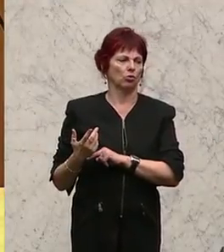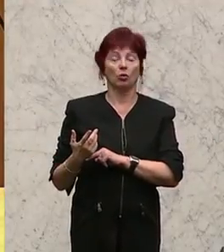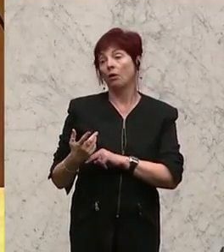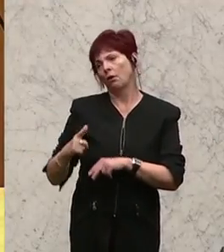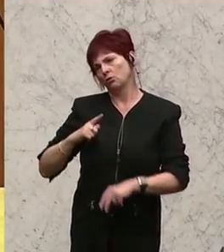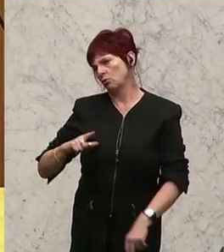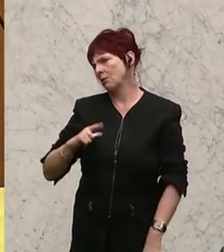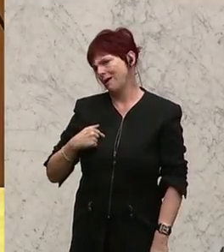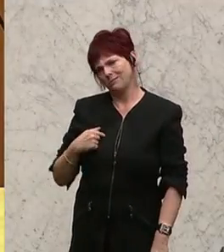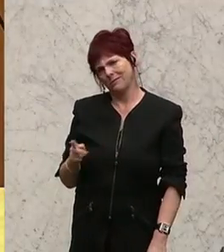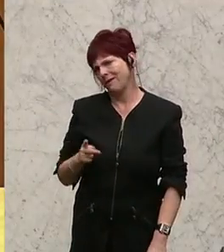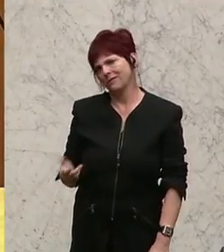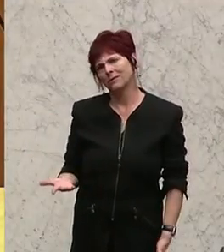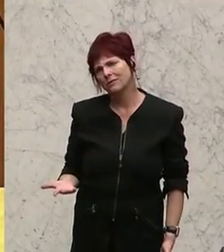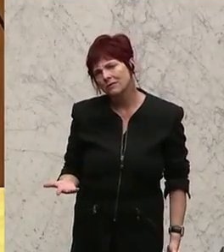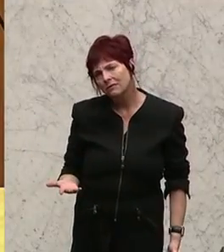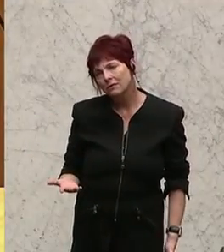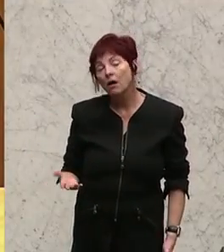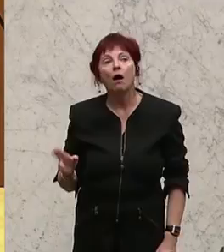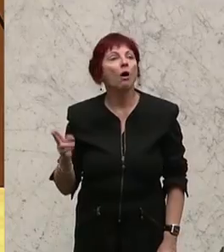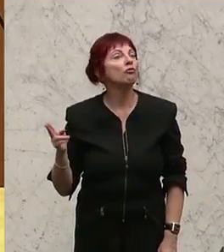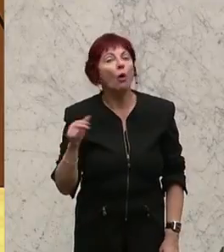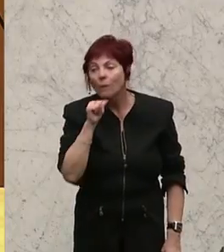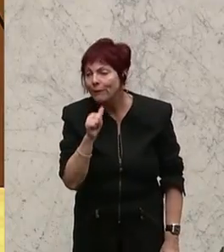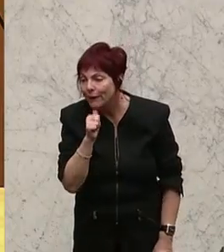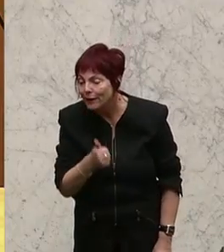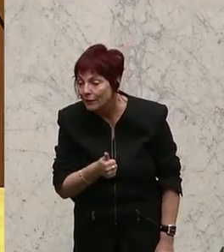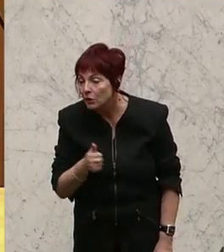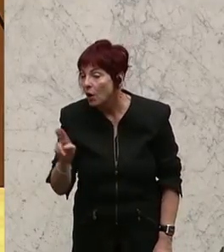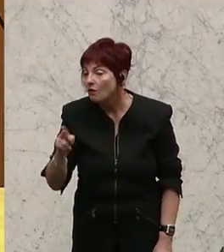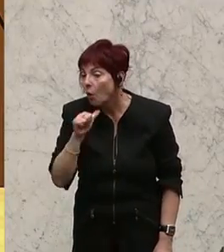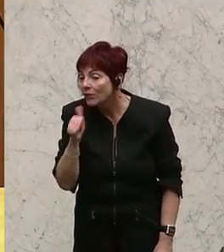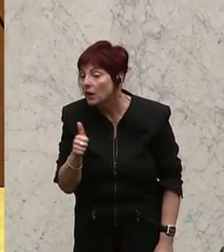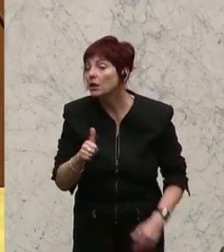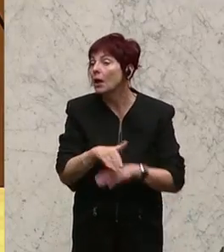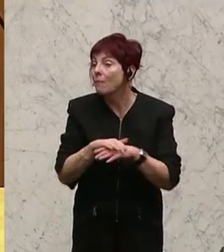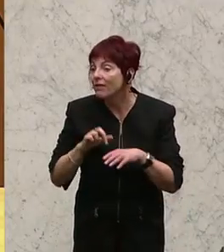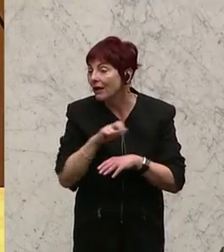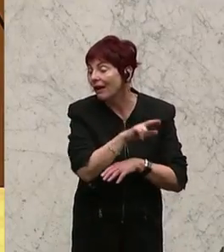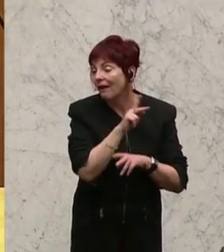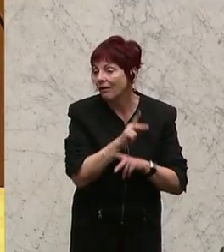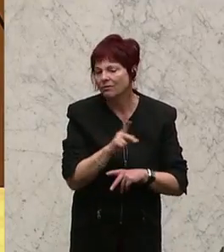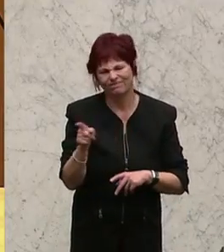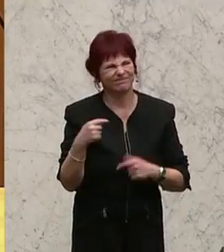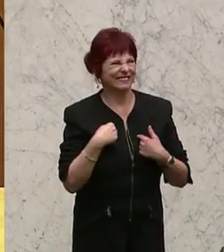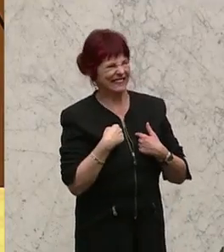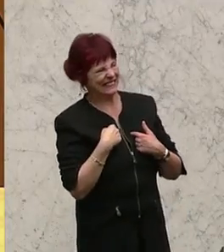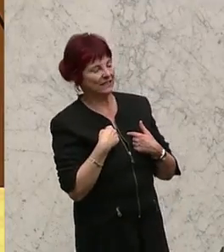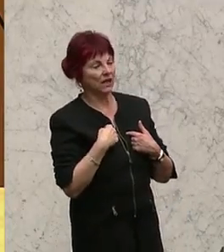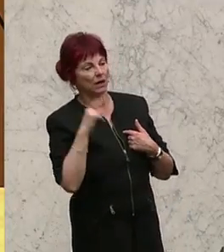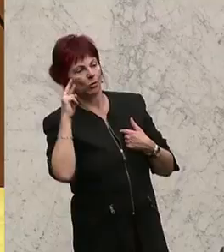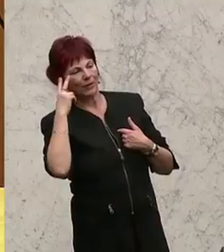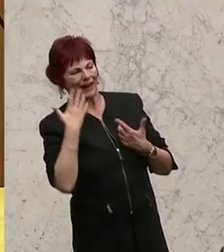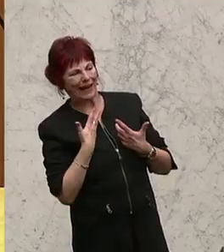Tut mir leid, das kann ich nicht. Ja, warum nicht? Warum kannst du nicht auf Gemeinde gehen? Ja, wir hätten eine Überlegung mit